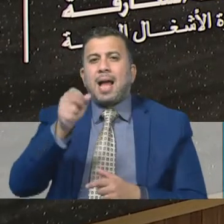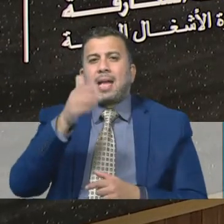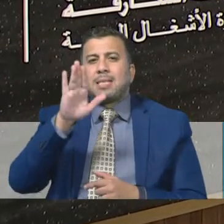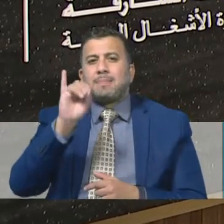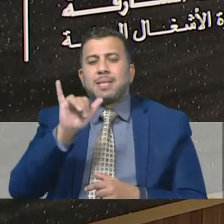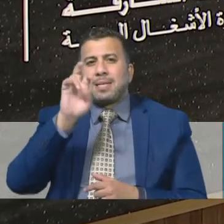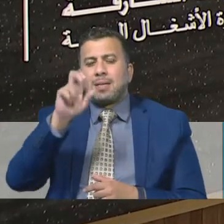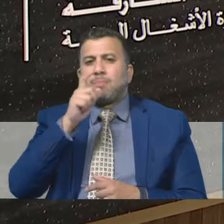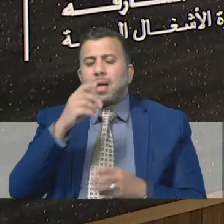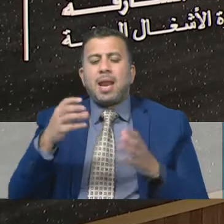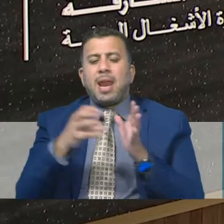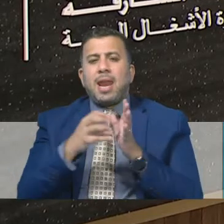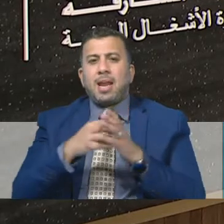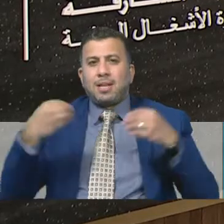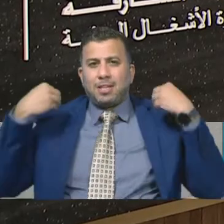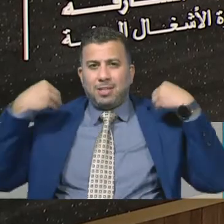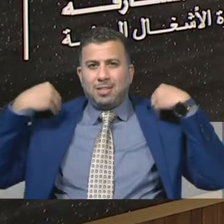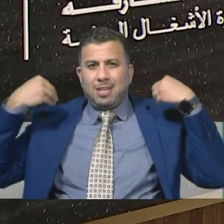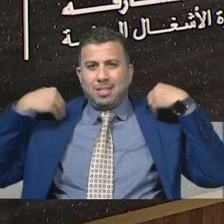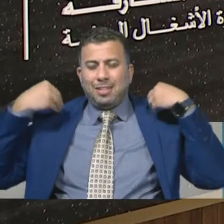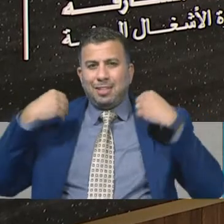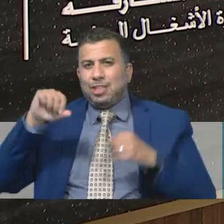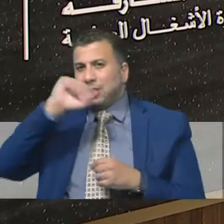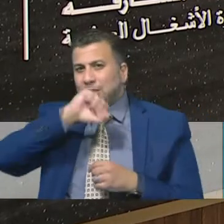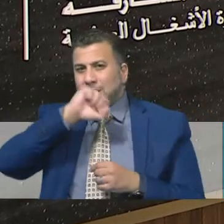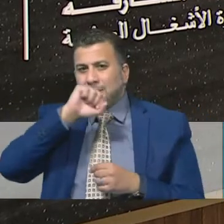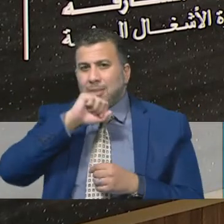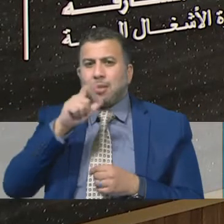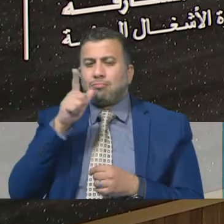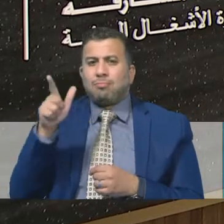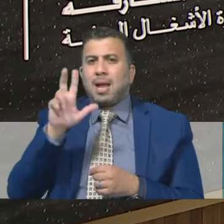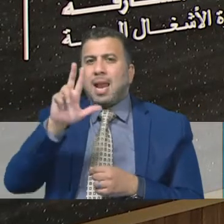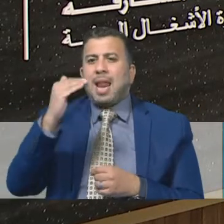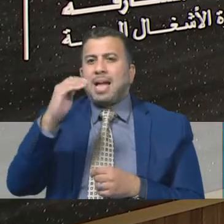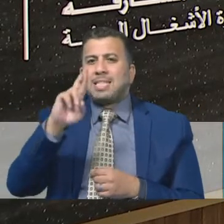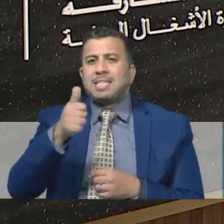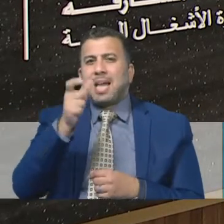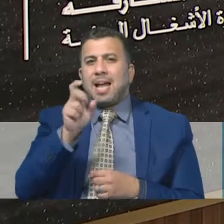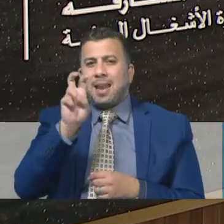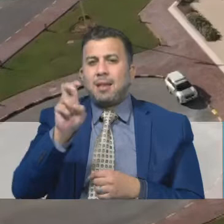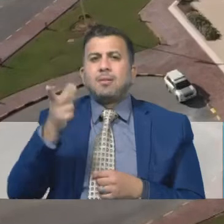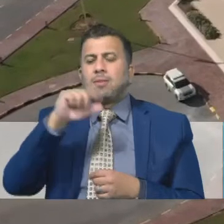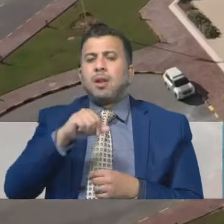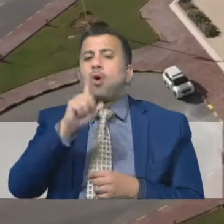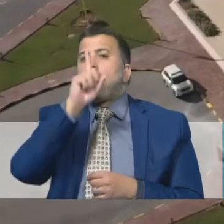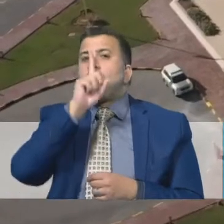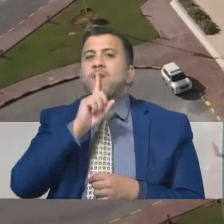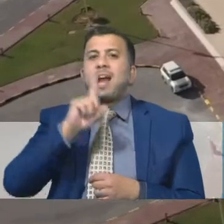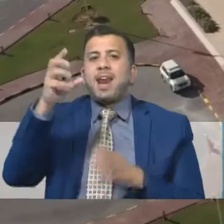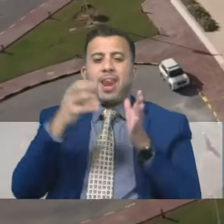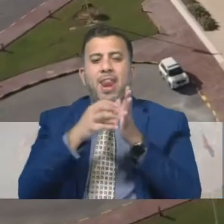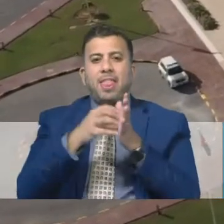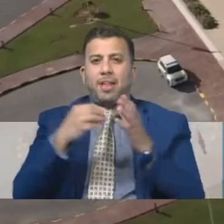ونادي الرياضي في نادي الشارجة الرياضي في فرع الحزانة ونادي الرياضي في مدينة خورفكان.